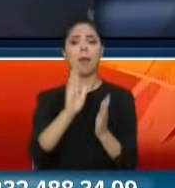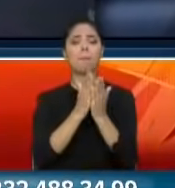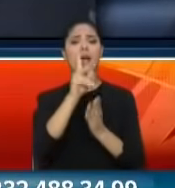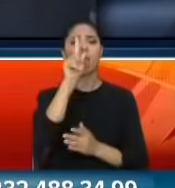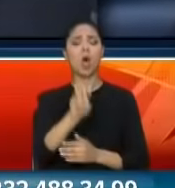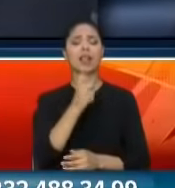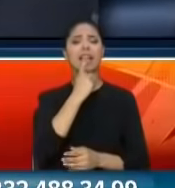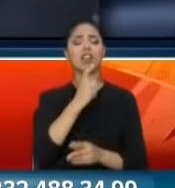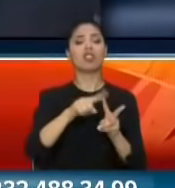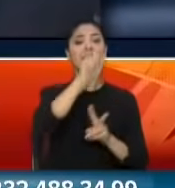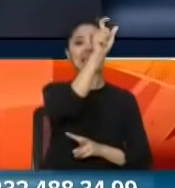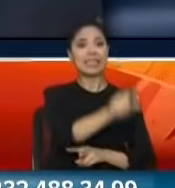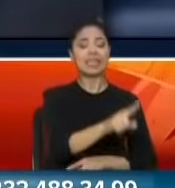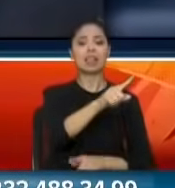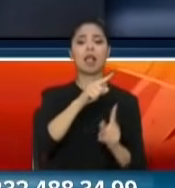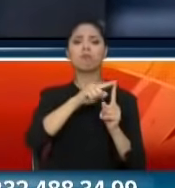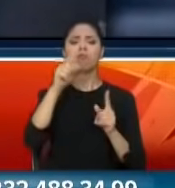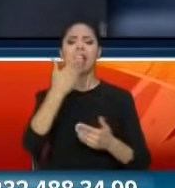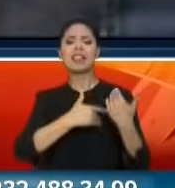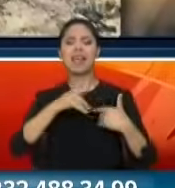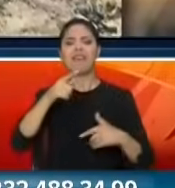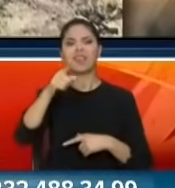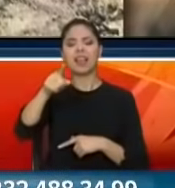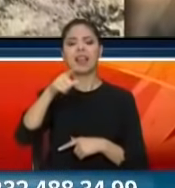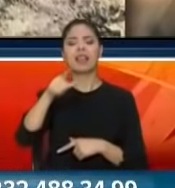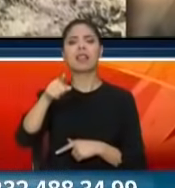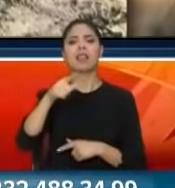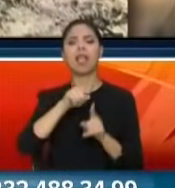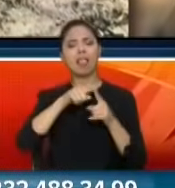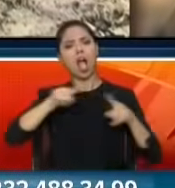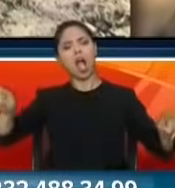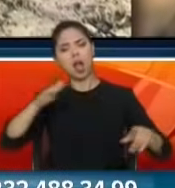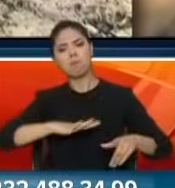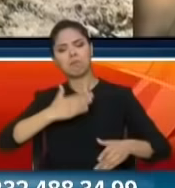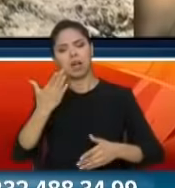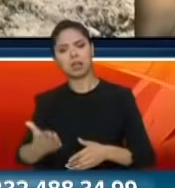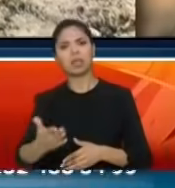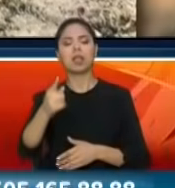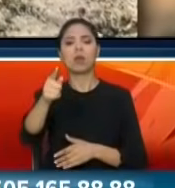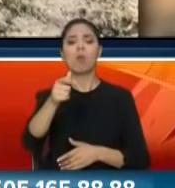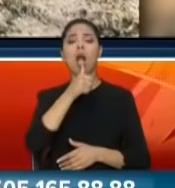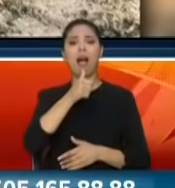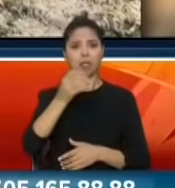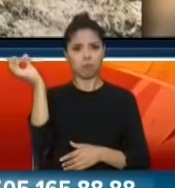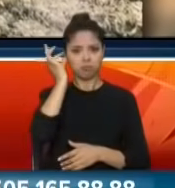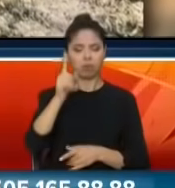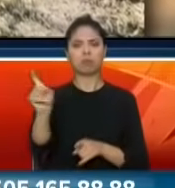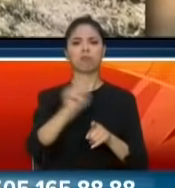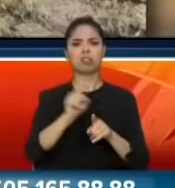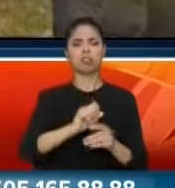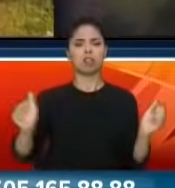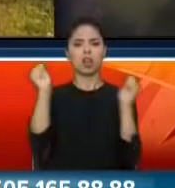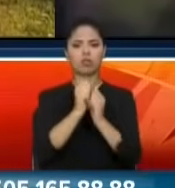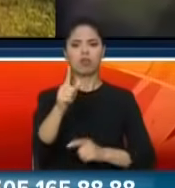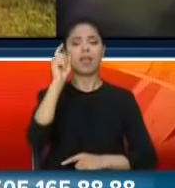18 yaşındaki Nisa Nur bir süredir birlikte olduğu erkek arkadaşından ayrılmak istedi. Ancak bunu duyan erkek arkadaşı Nisa